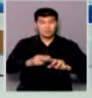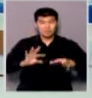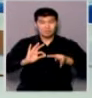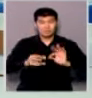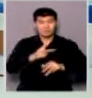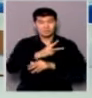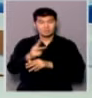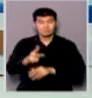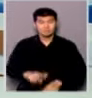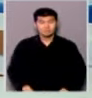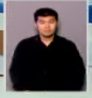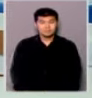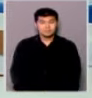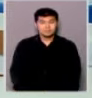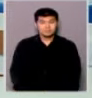в следующем сюжете.